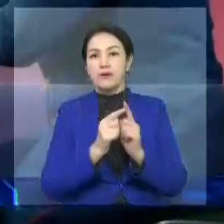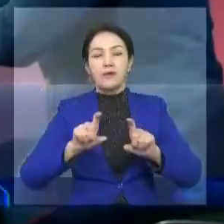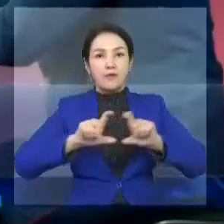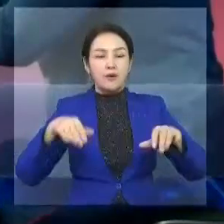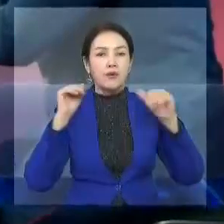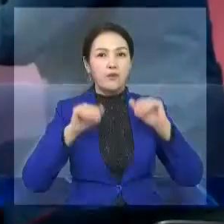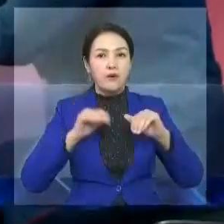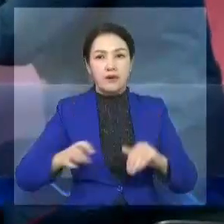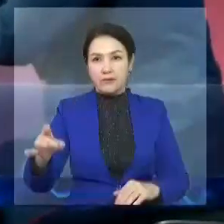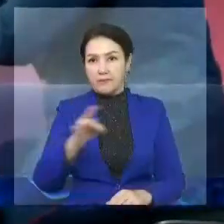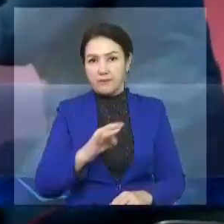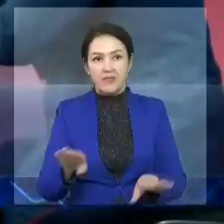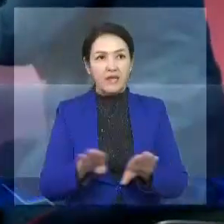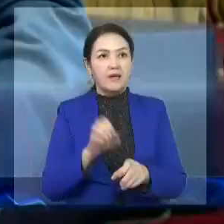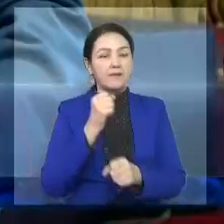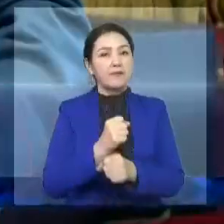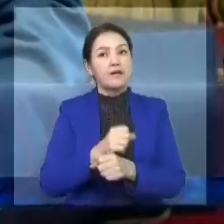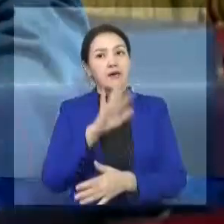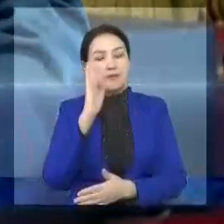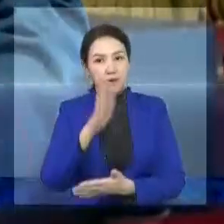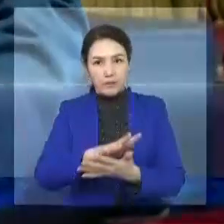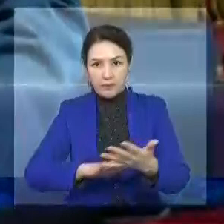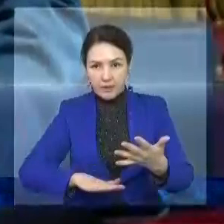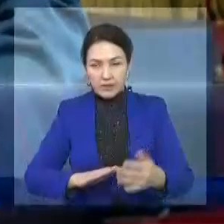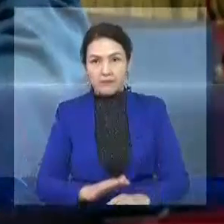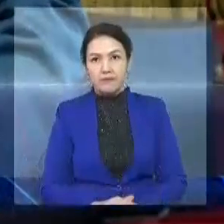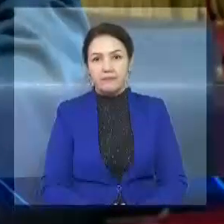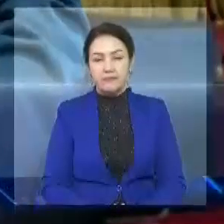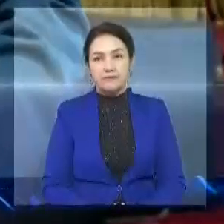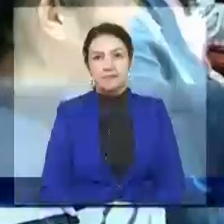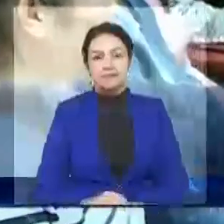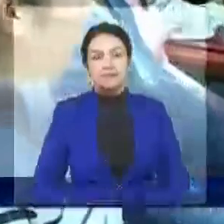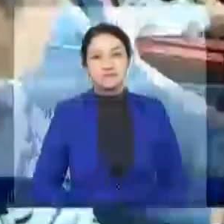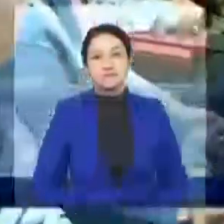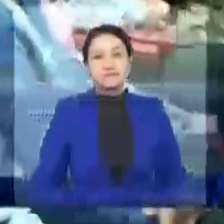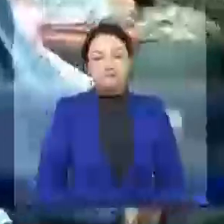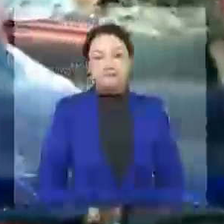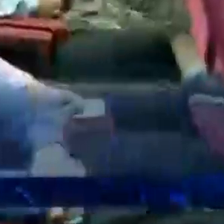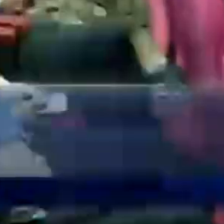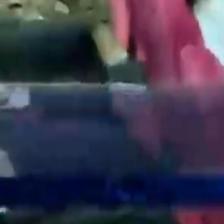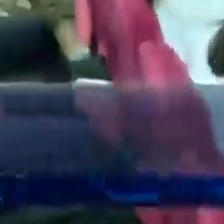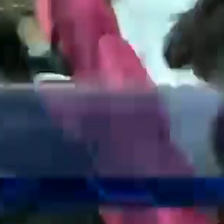школах и колледжах региона. Подобная работа будет продолжена и впредь. Динара Абдуалиева, Бахыжан Идыгеев, телеканал «Актубе».